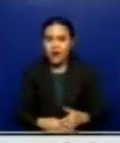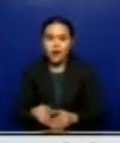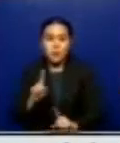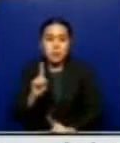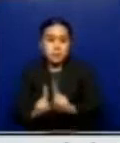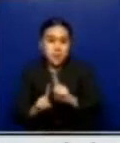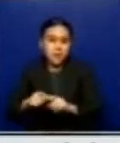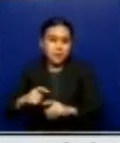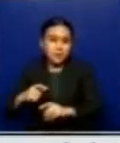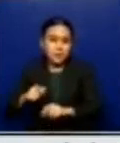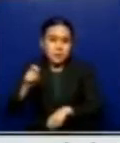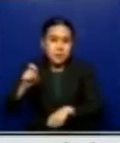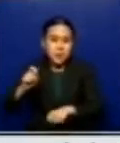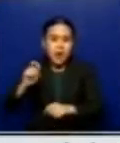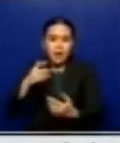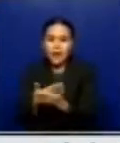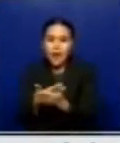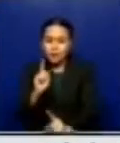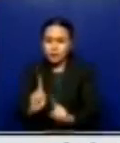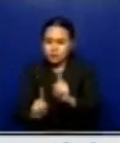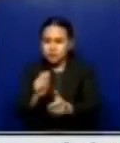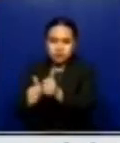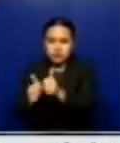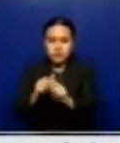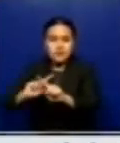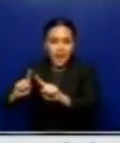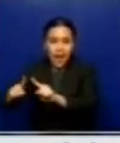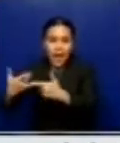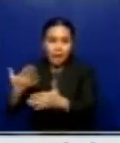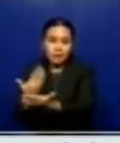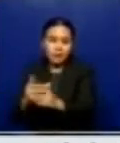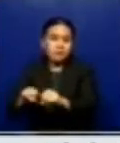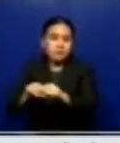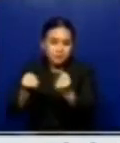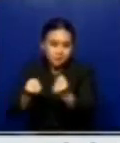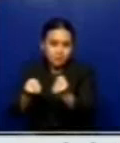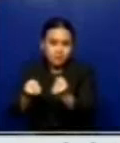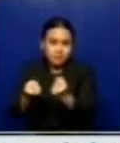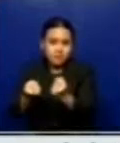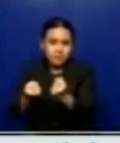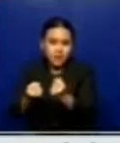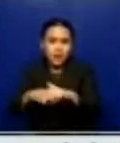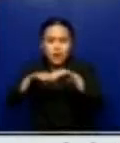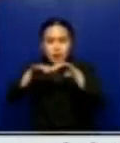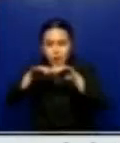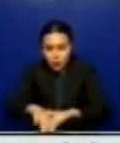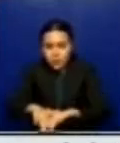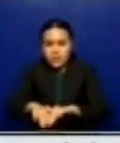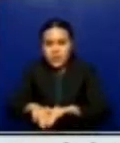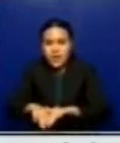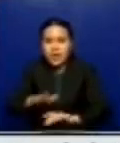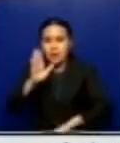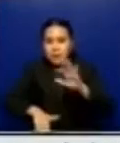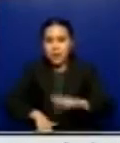สนอราคาแข่งขันราคาได้ตัดงบประมาณลงอย่างน้อย